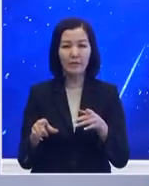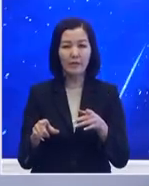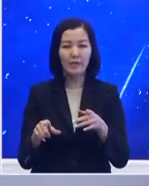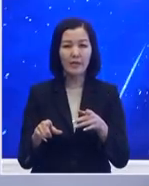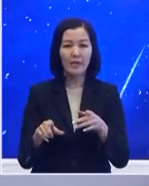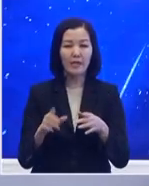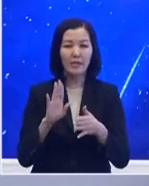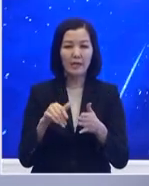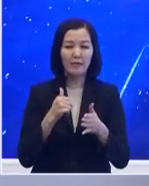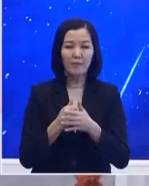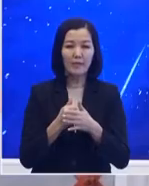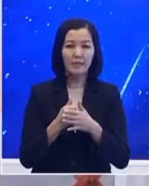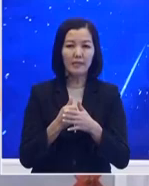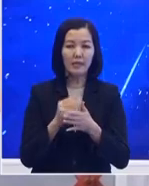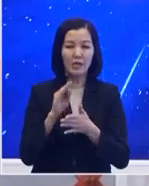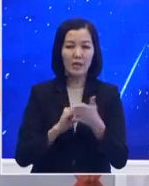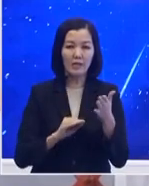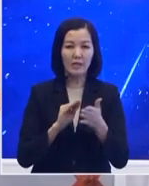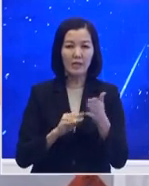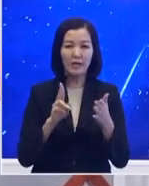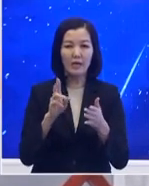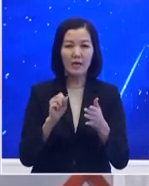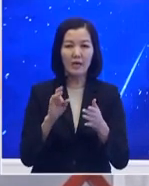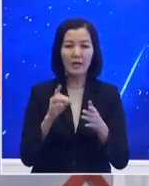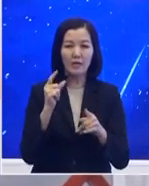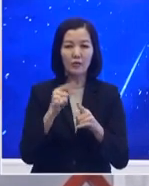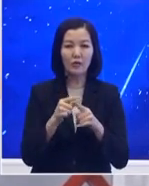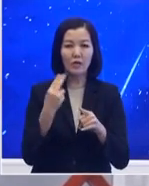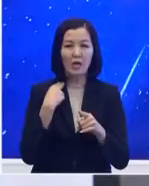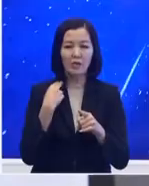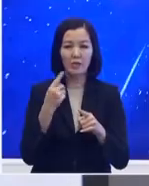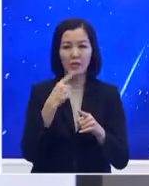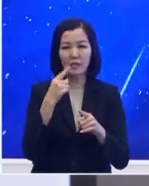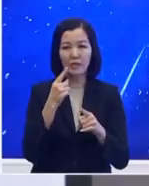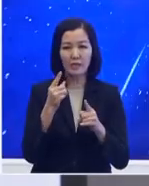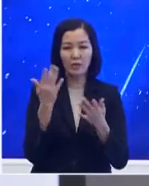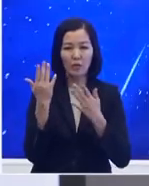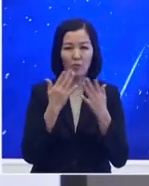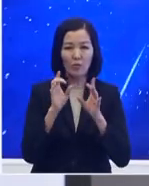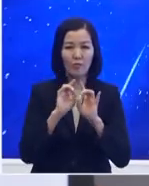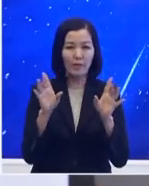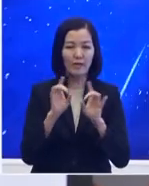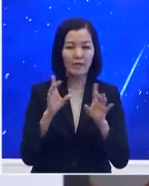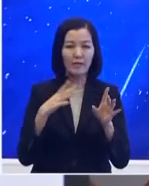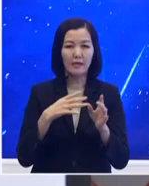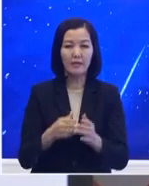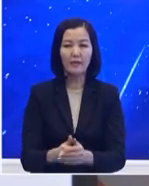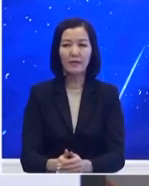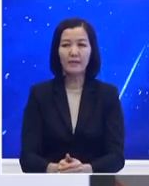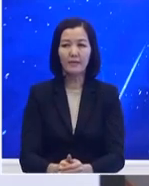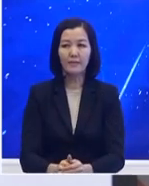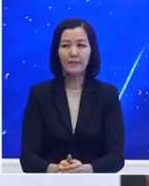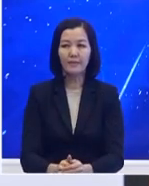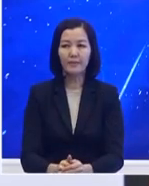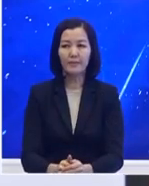қалмады. Ең бастысы қарымды қаламгердің қара сөздері ағылшын тілінде де оқылды. You should stay away from thoughtful things because they